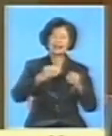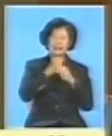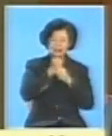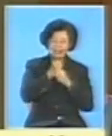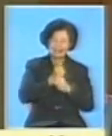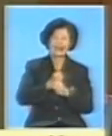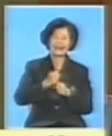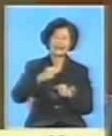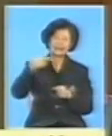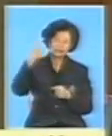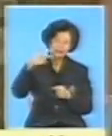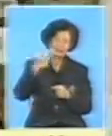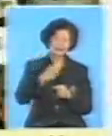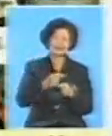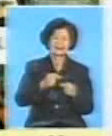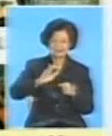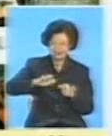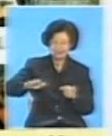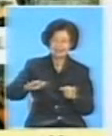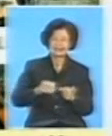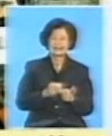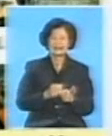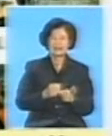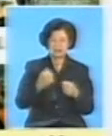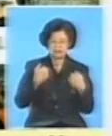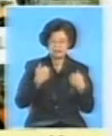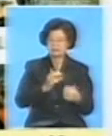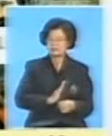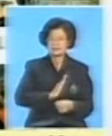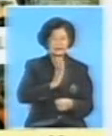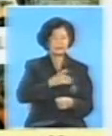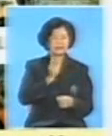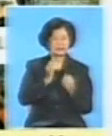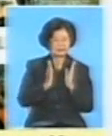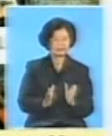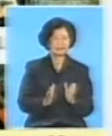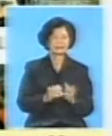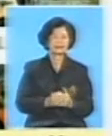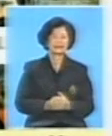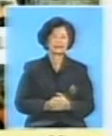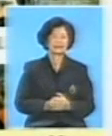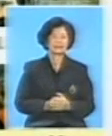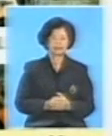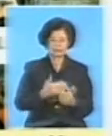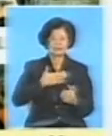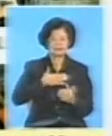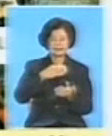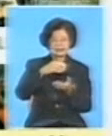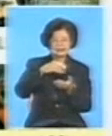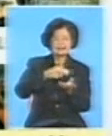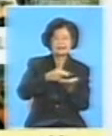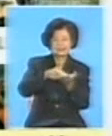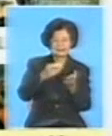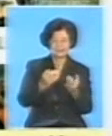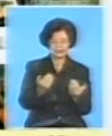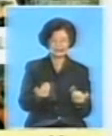รานะให้สามารถดำเนินชีวิตได้อย่างมีศักดิ์ศรีของความเป็นมนุษย์มนุษย์เนี่ยมีศักดิ์ศรีแต่ผมจะเน้นย้ำในที่นี้ว่าบ